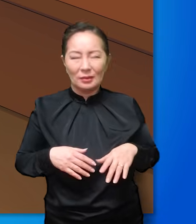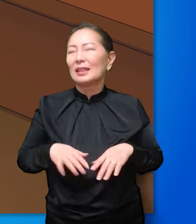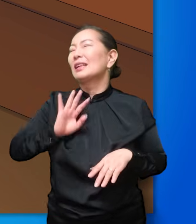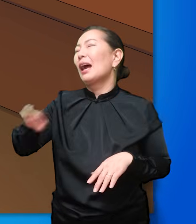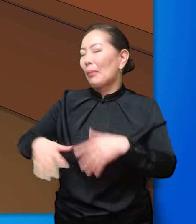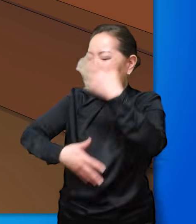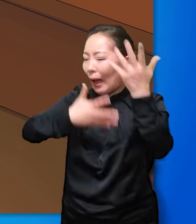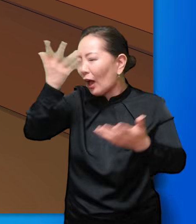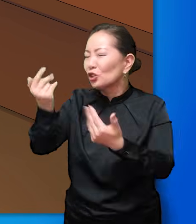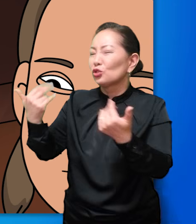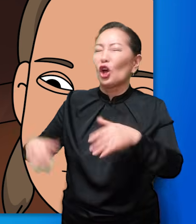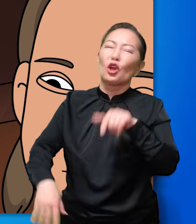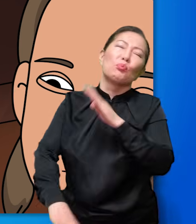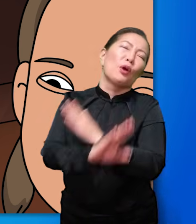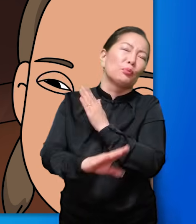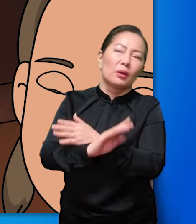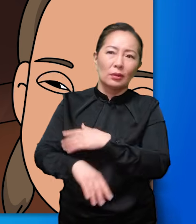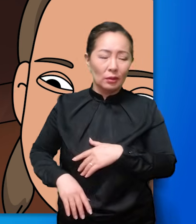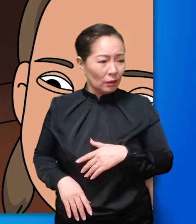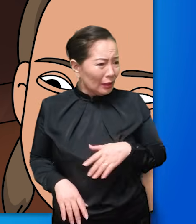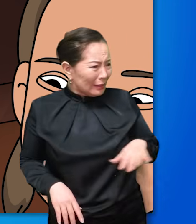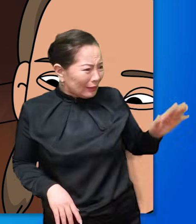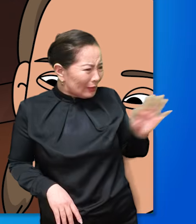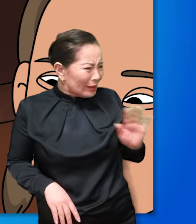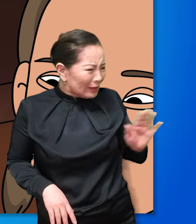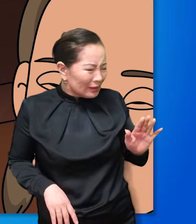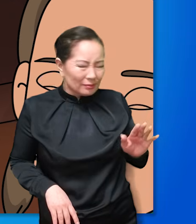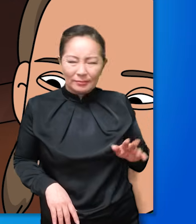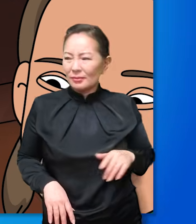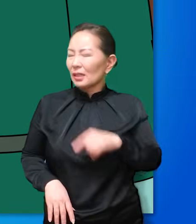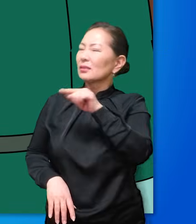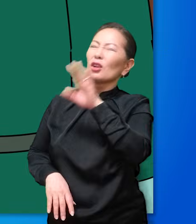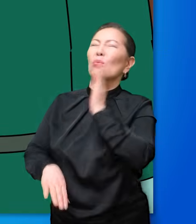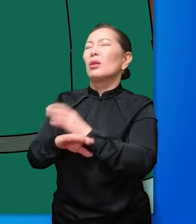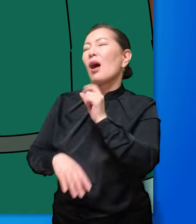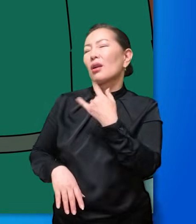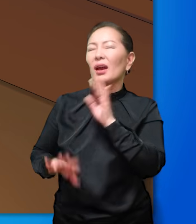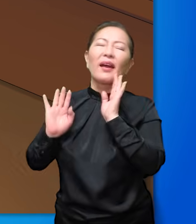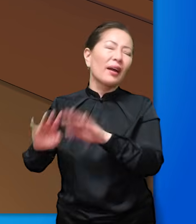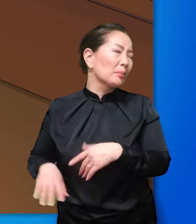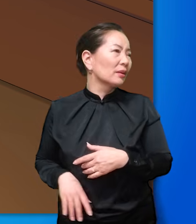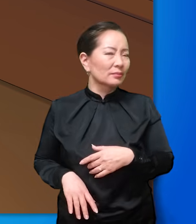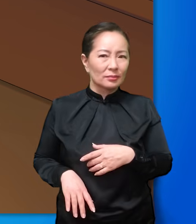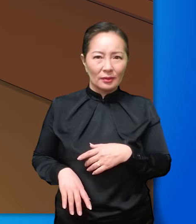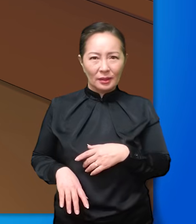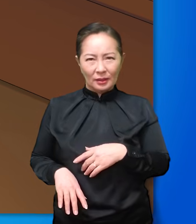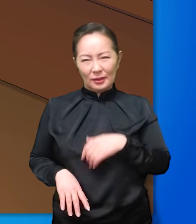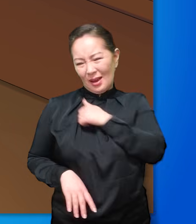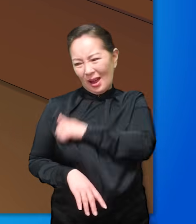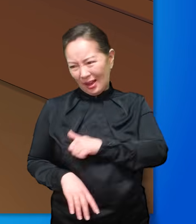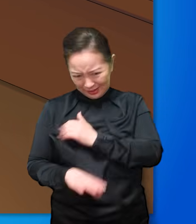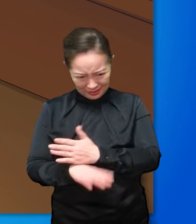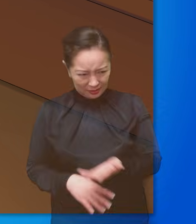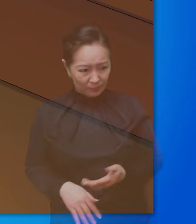ойрхон байгаа шүү дээ. Бид нэр зөндөө хайсан шүү дээ. Одоо болио дөө. Гэхдээ Одоо хангалттай эзтэй